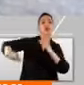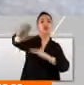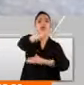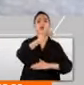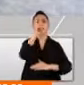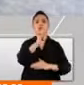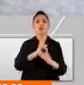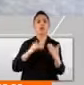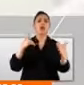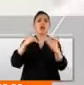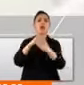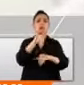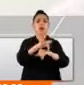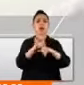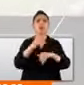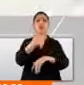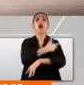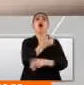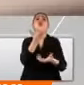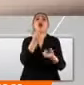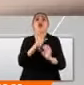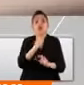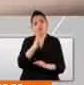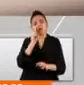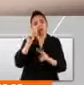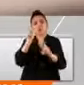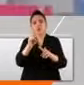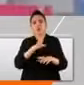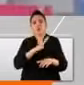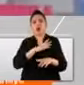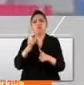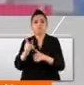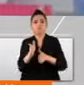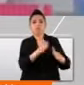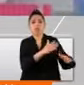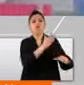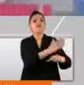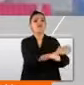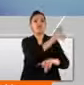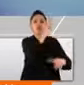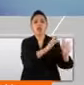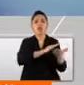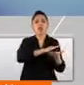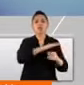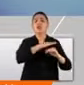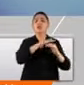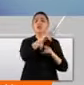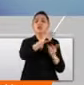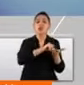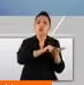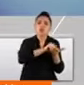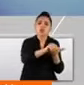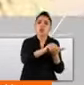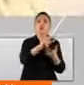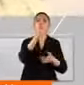ülkenin aşıya henüz ulaşamadığını görüyoruz. Bir tarafta nüfusunun neredeyse tamamına yakınını